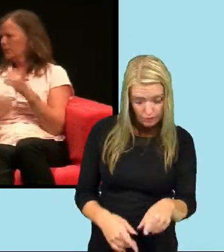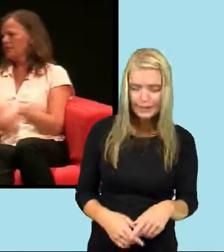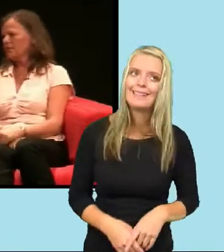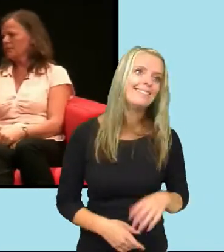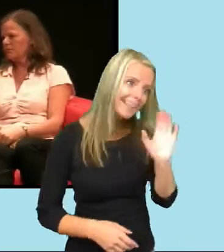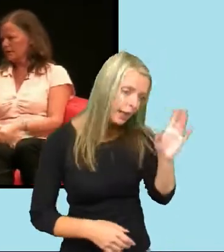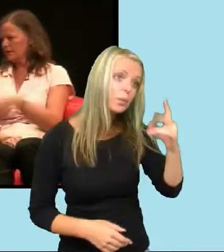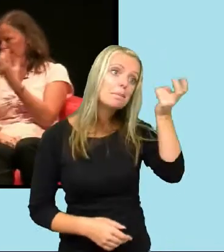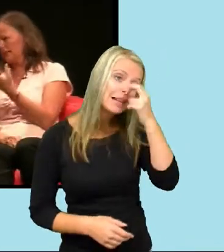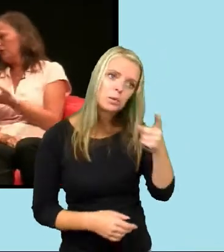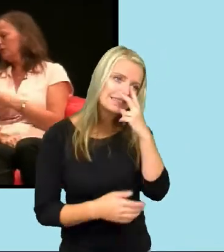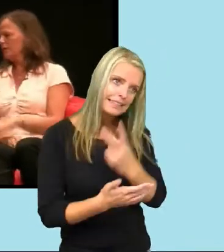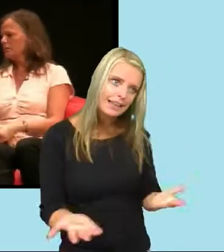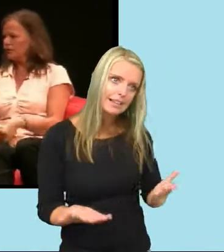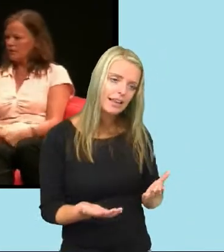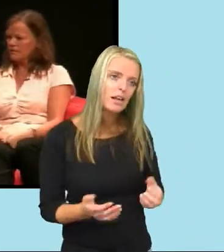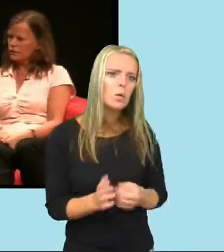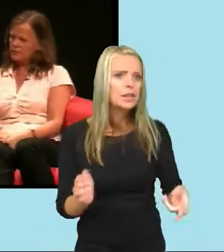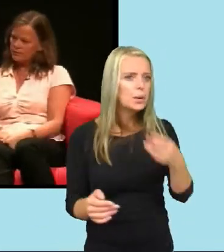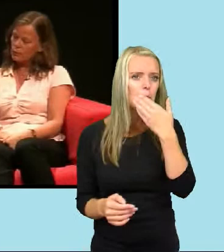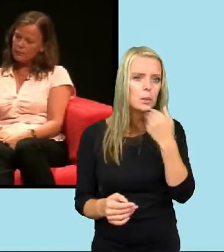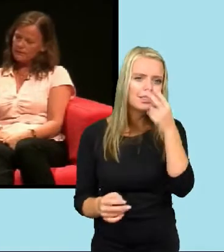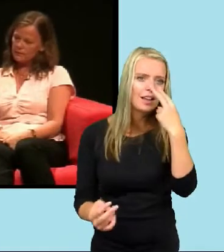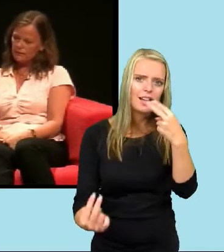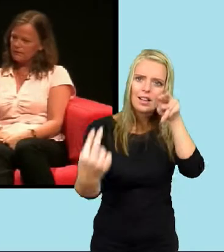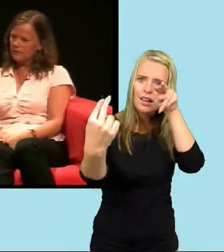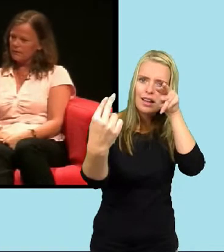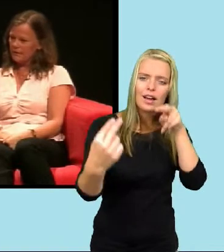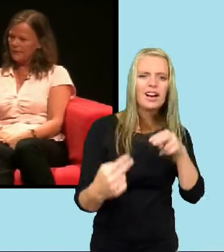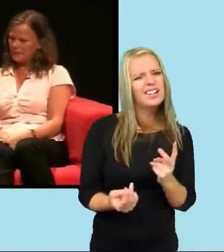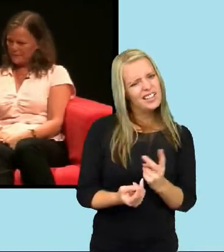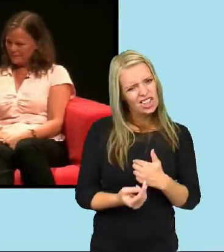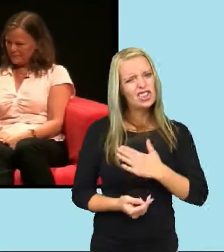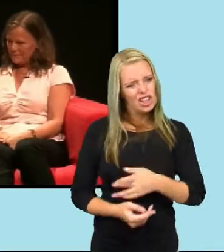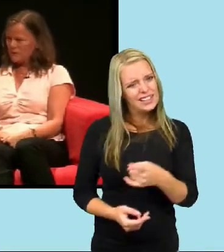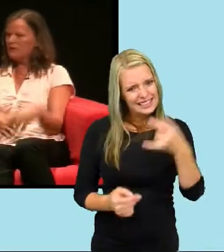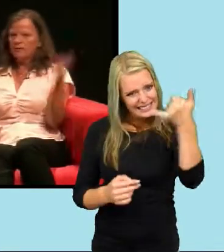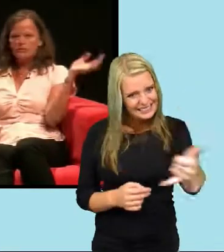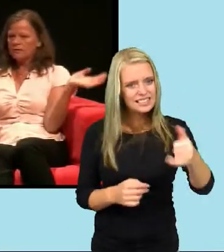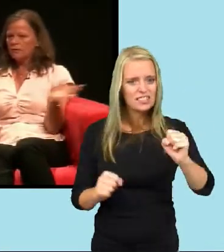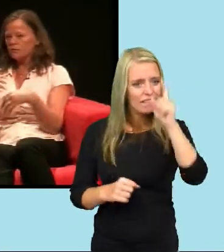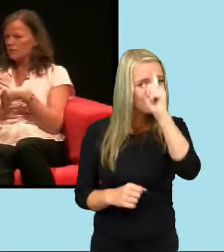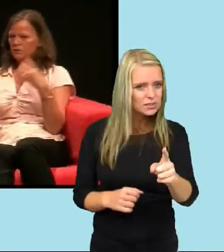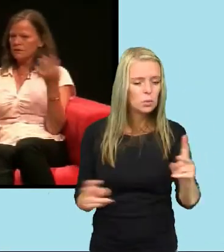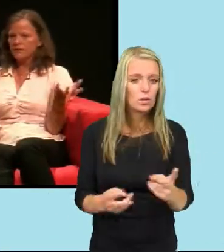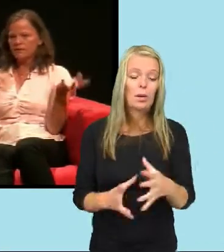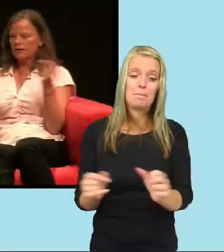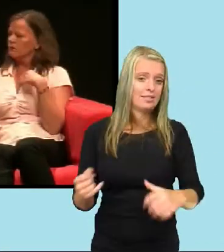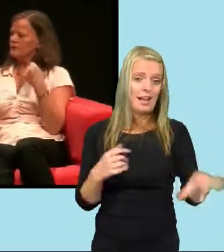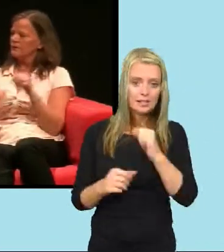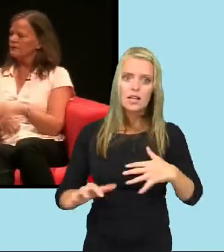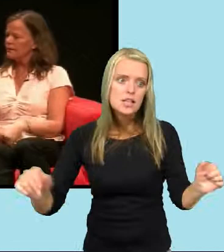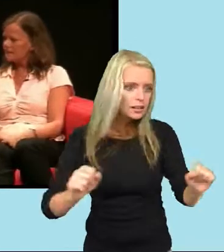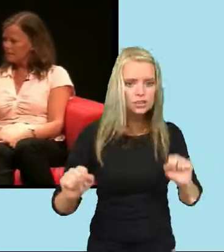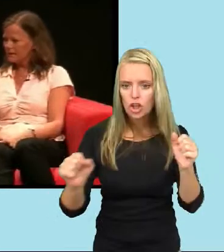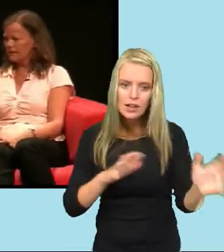Ja, hon ser inte. För att hon inte tittar i ögonen. Och det tycker jag att så pass påläst ska man ändå vara. Men allt ska gå så fort och